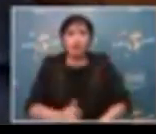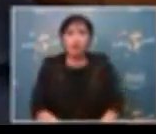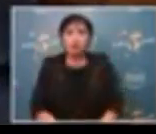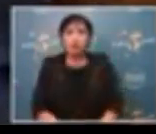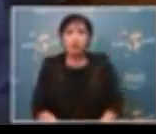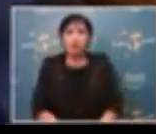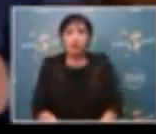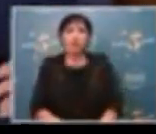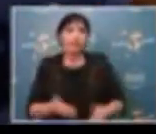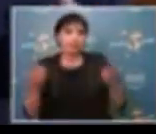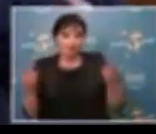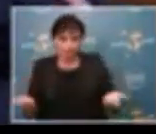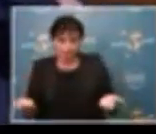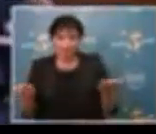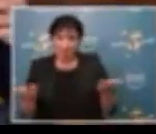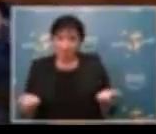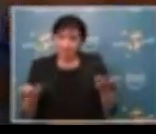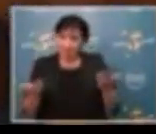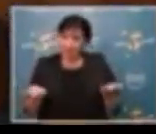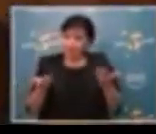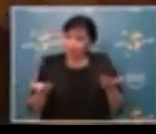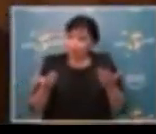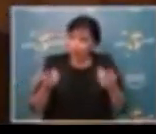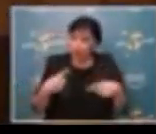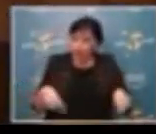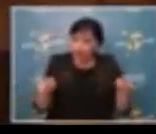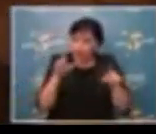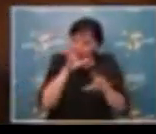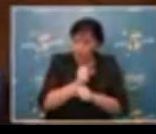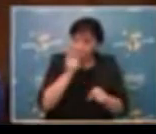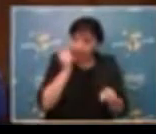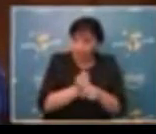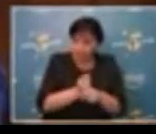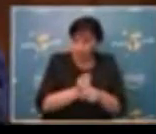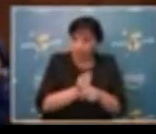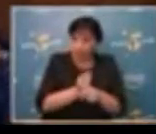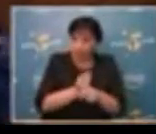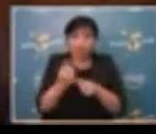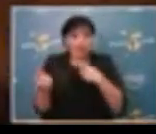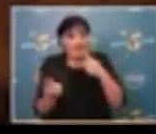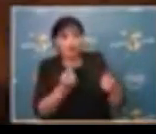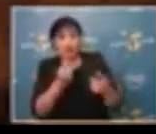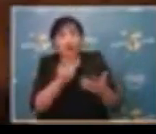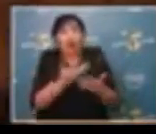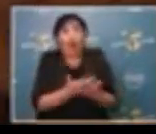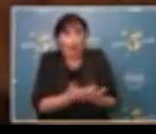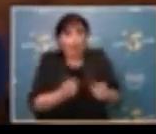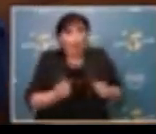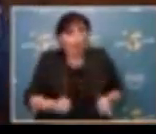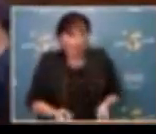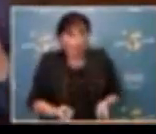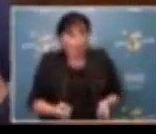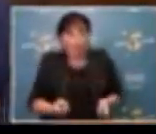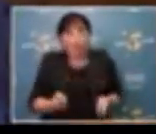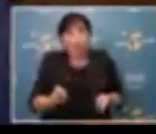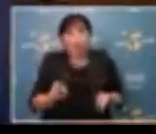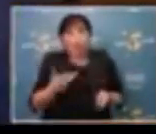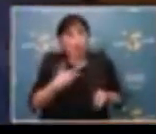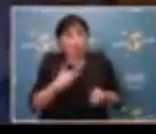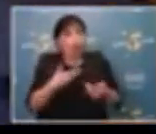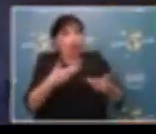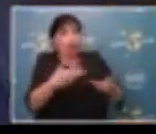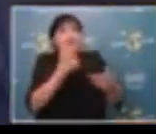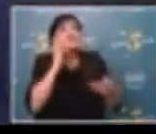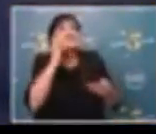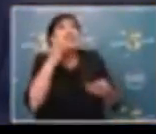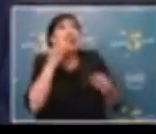E allora dobbiamo capire e adattarci, capire che andremo verso qualche cosa di strano.